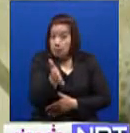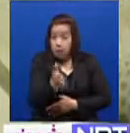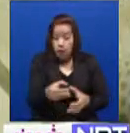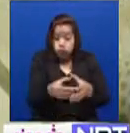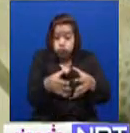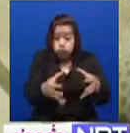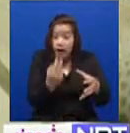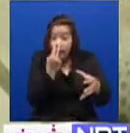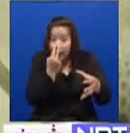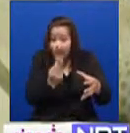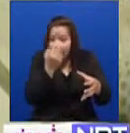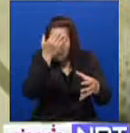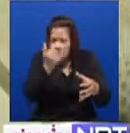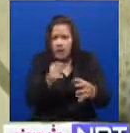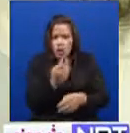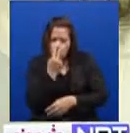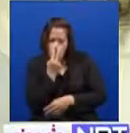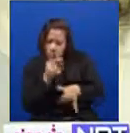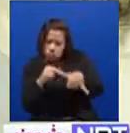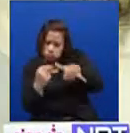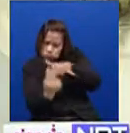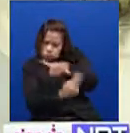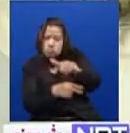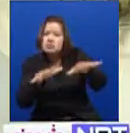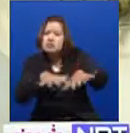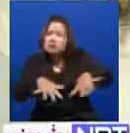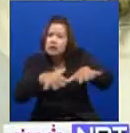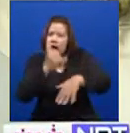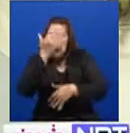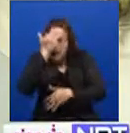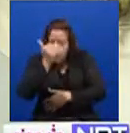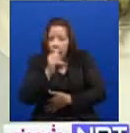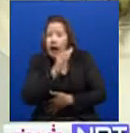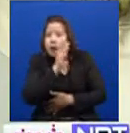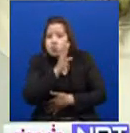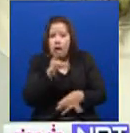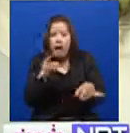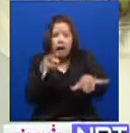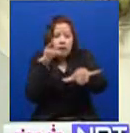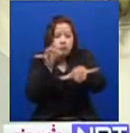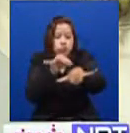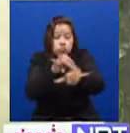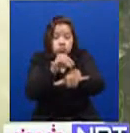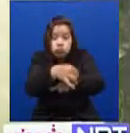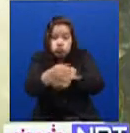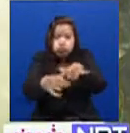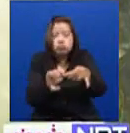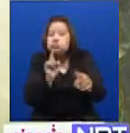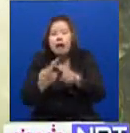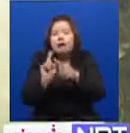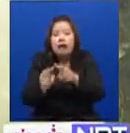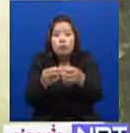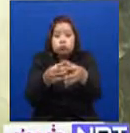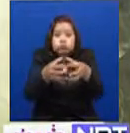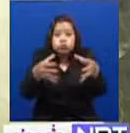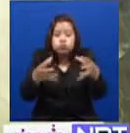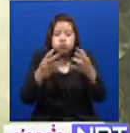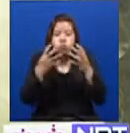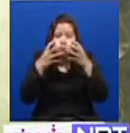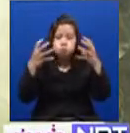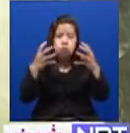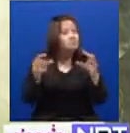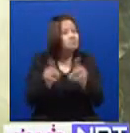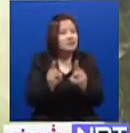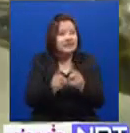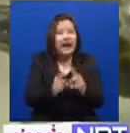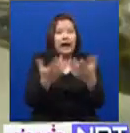ติจะมีสภาพเหมือนปลาทั่วไปมีน้ำหากถูกรบกวนจะพองตัวขึ้นมีรูปร่างไข่ลูกโป่งหรือลูกบอลลู